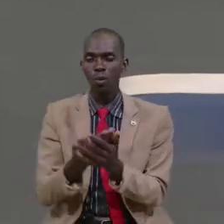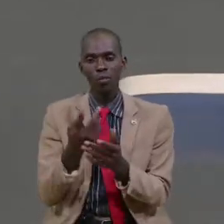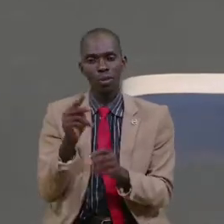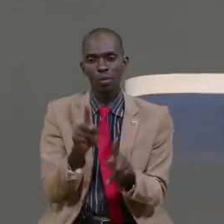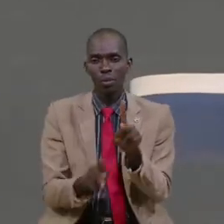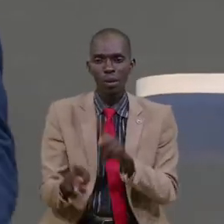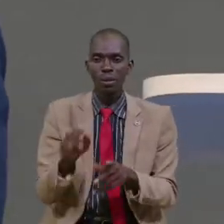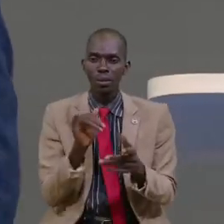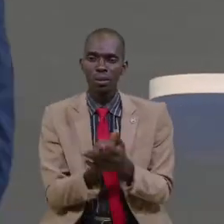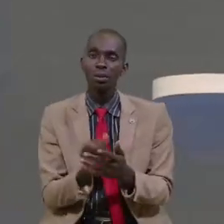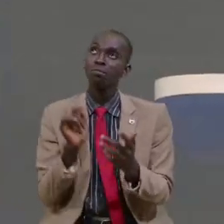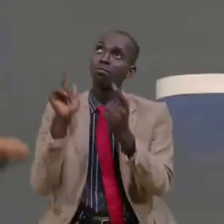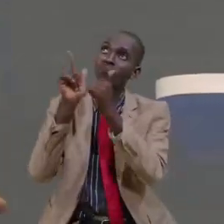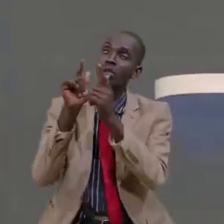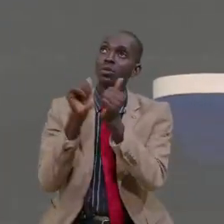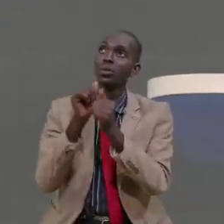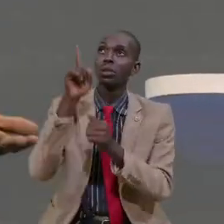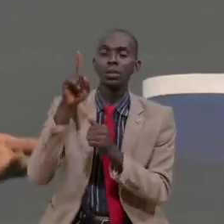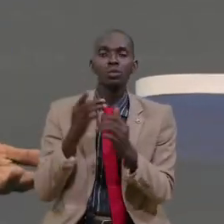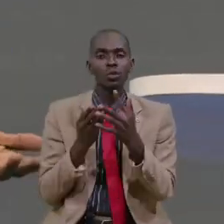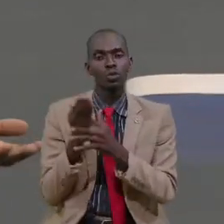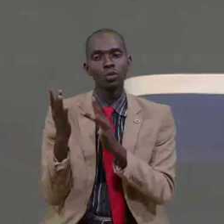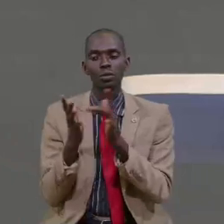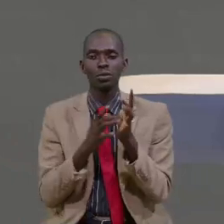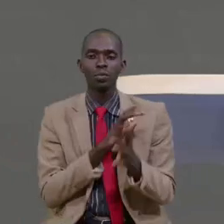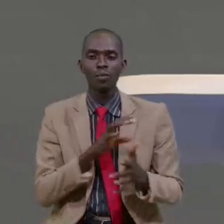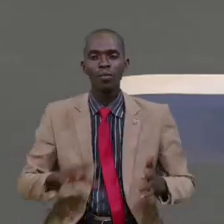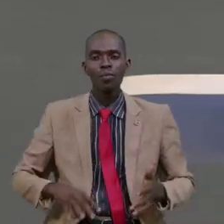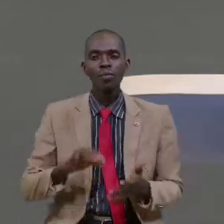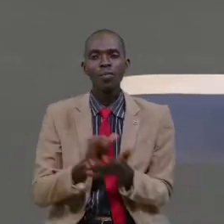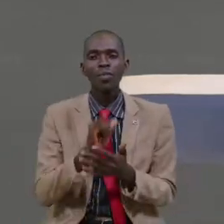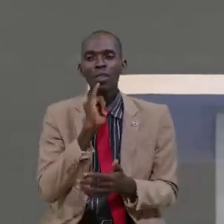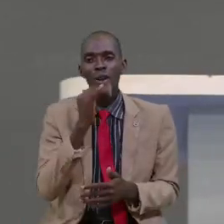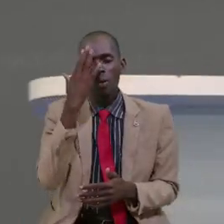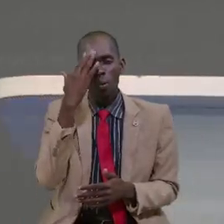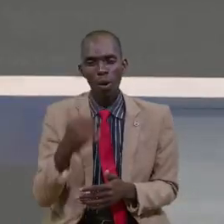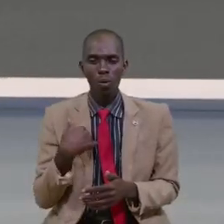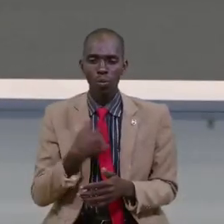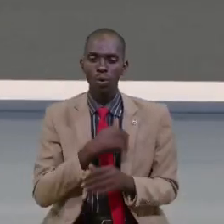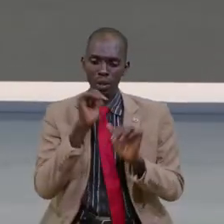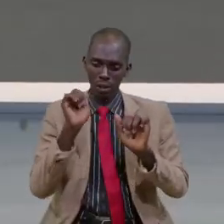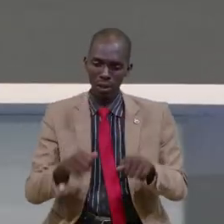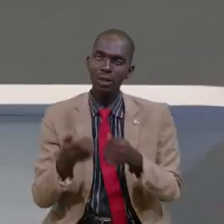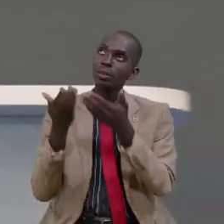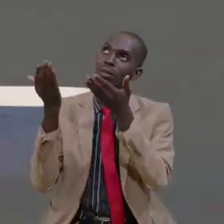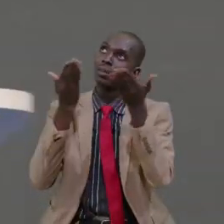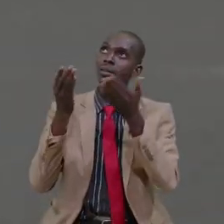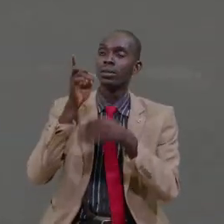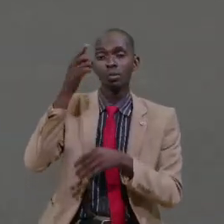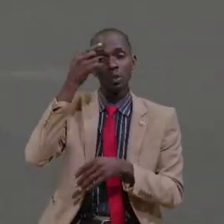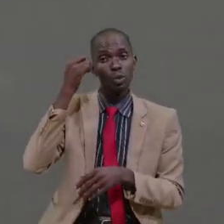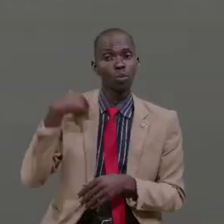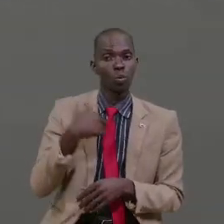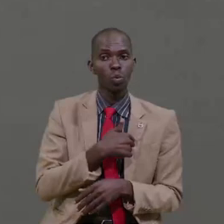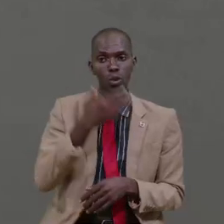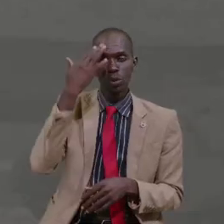monde. Tous ceux-là qui viennent à lui, à travers Jésus-Christ. C'est pourquoi nous pouvons le servir, parce que nous